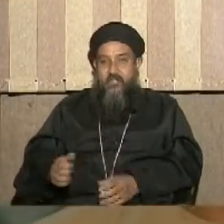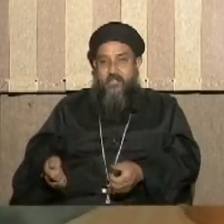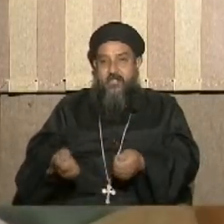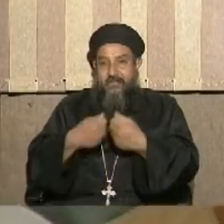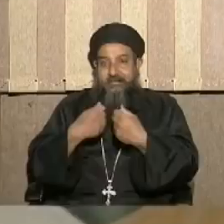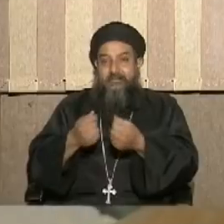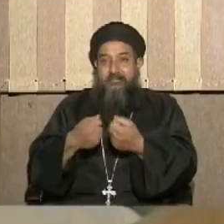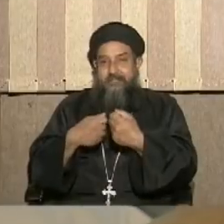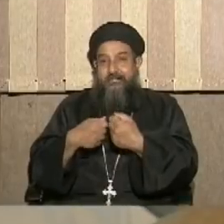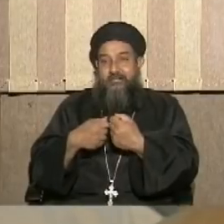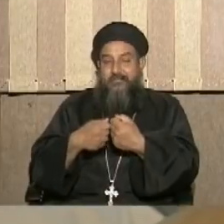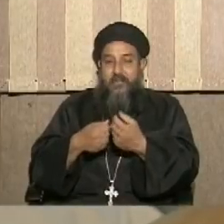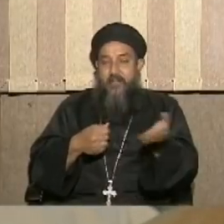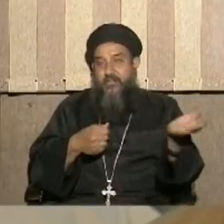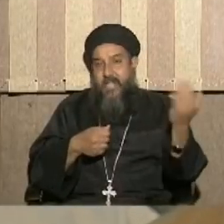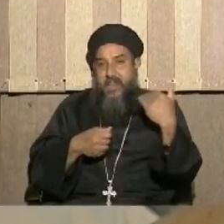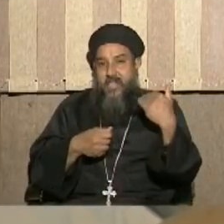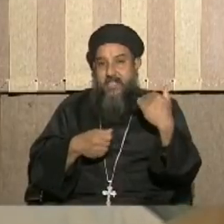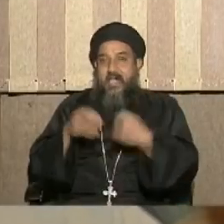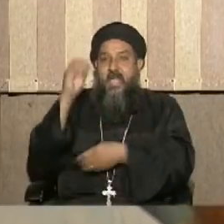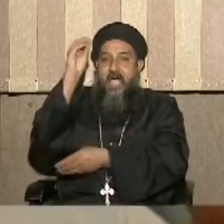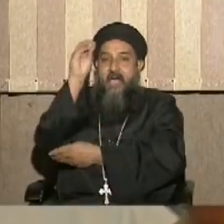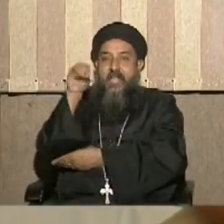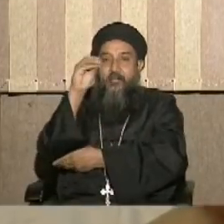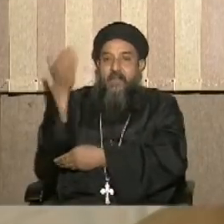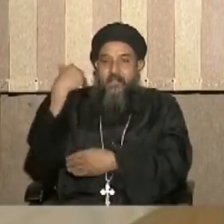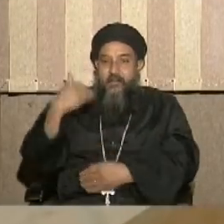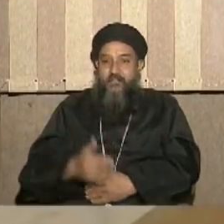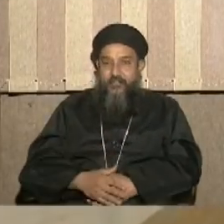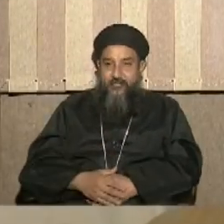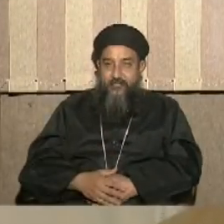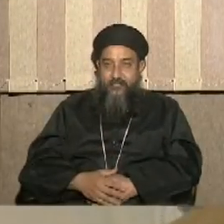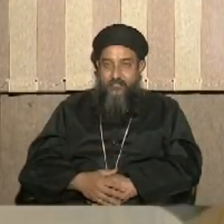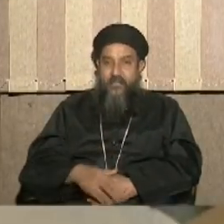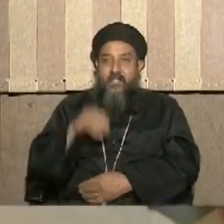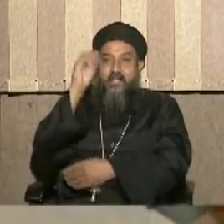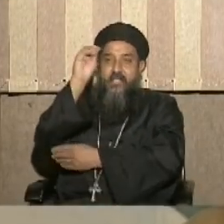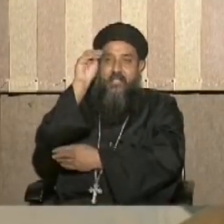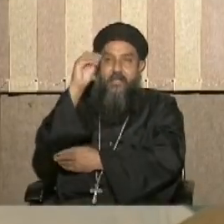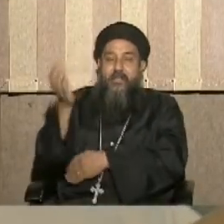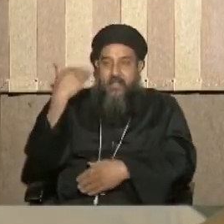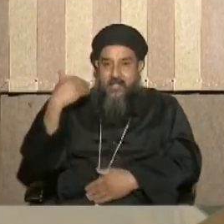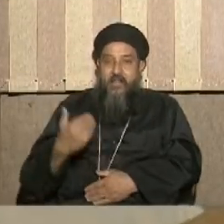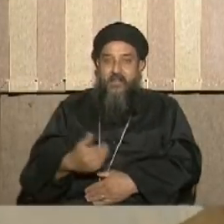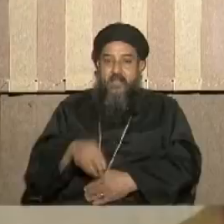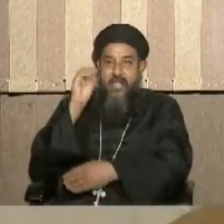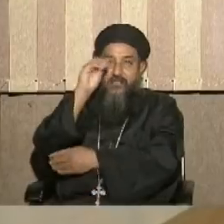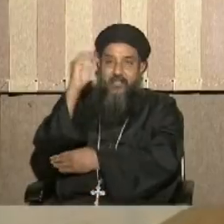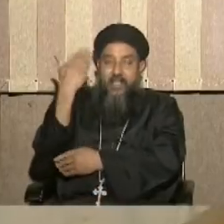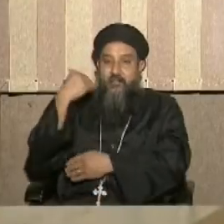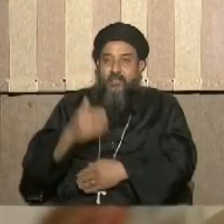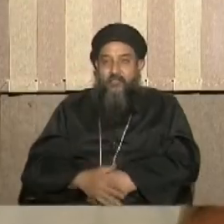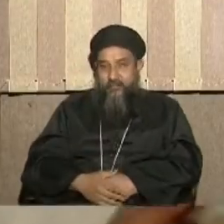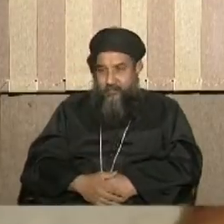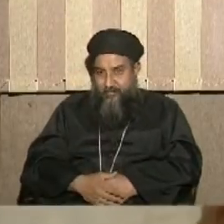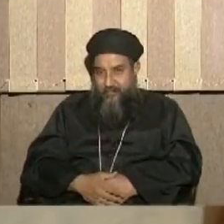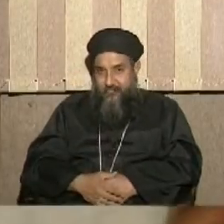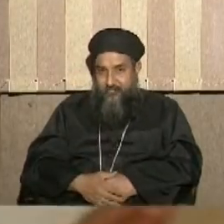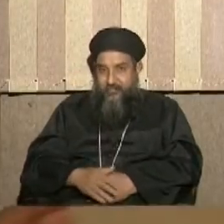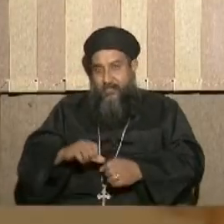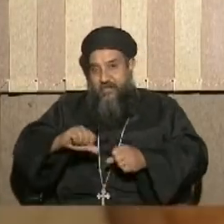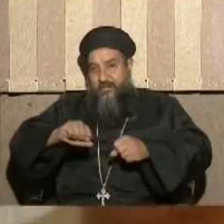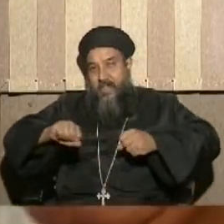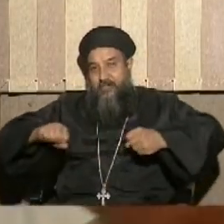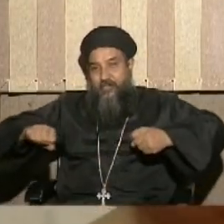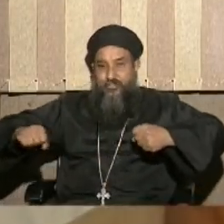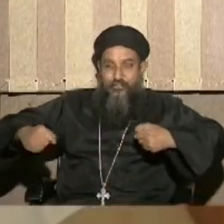قال لي هات الجمل ده. قلت له ليه يا سيدي؟ ده الجمل بتاعي. قال لي هات الجمل ده.